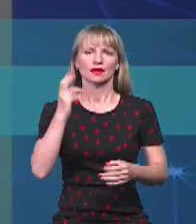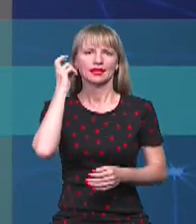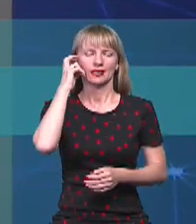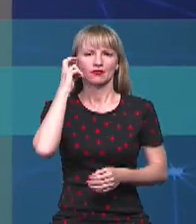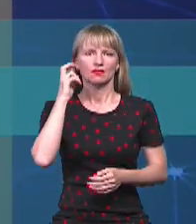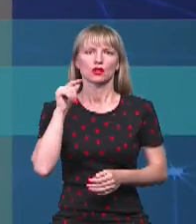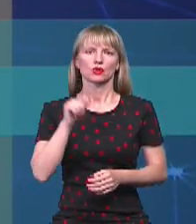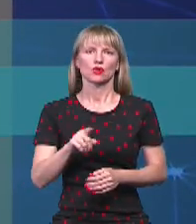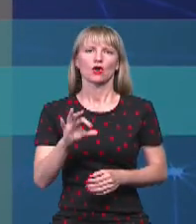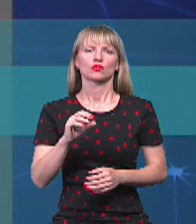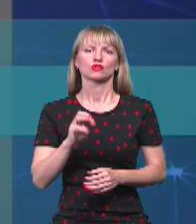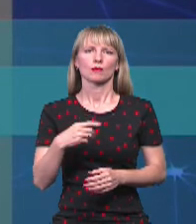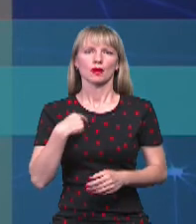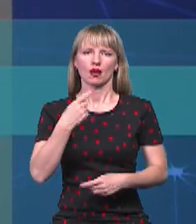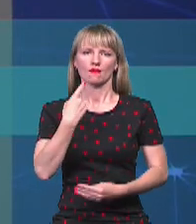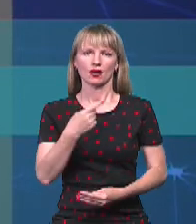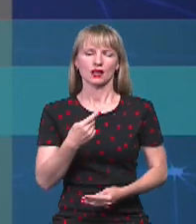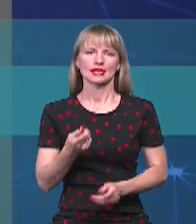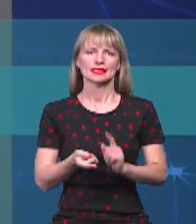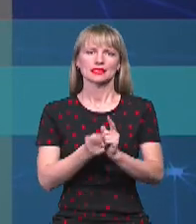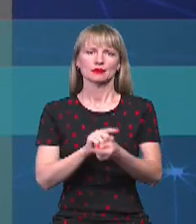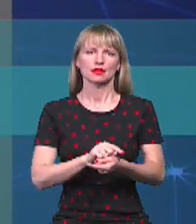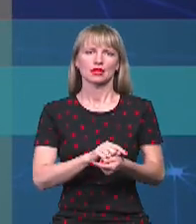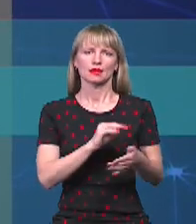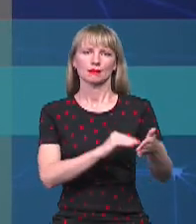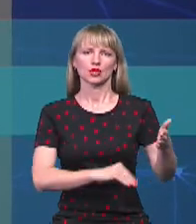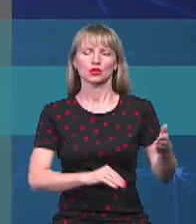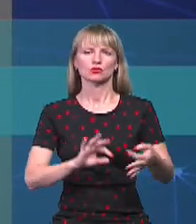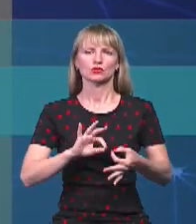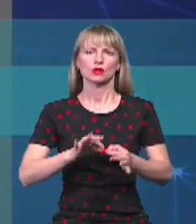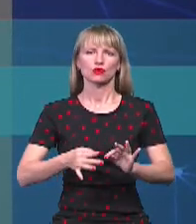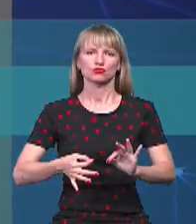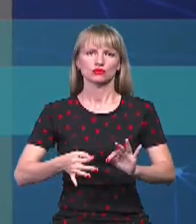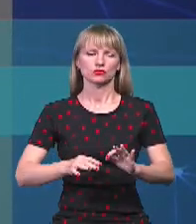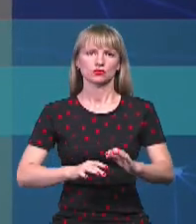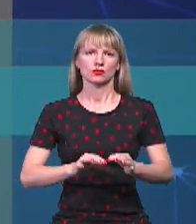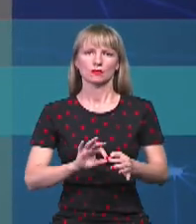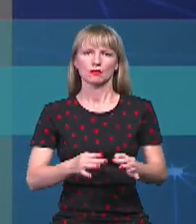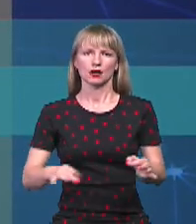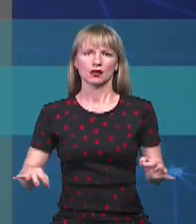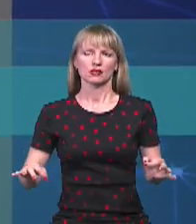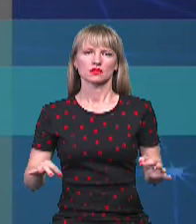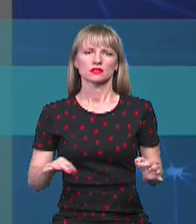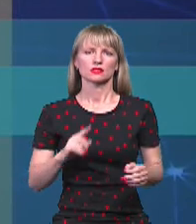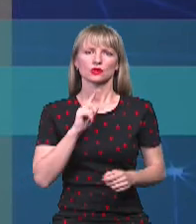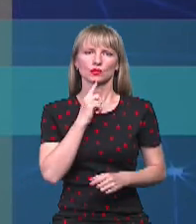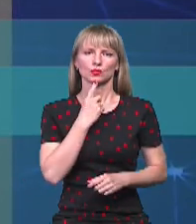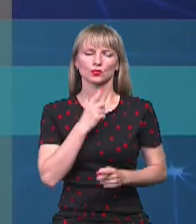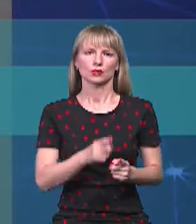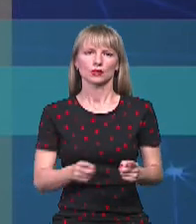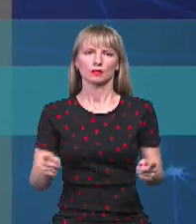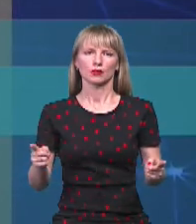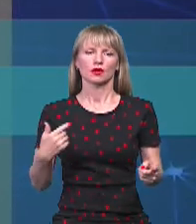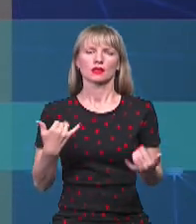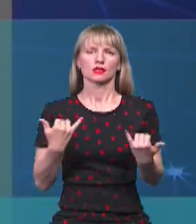но то, о чем мы и говорили, что изменение этого меню, оно достаточно сложно, надо пройти достаточно большой период.